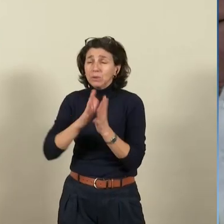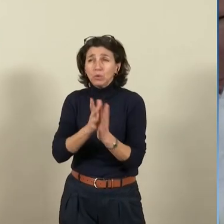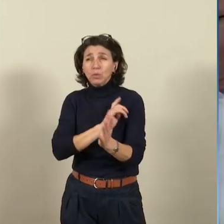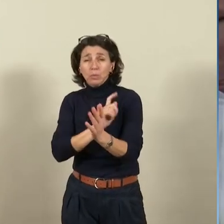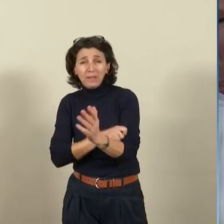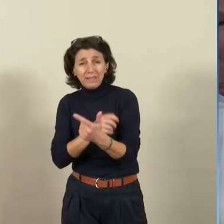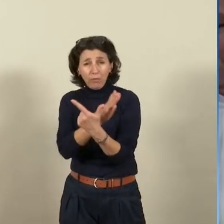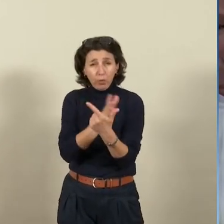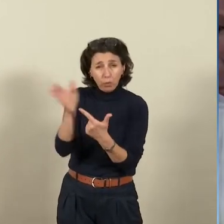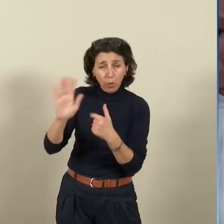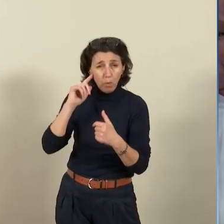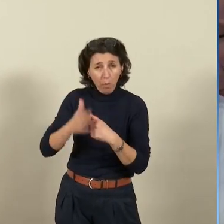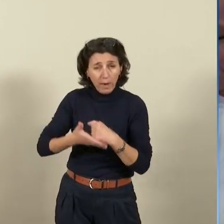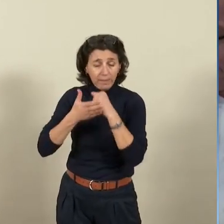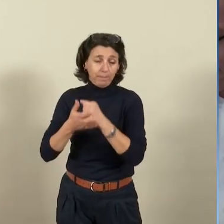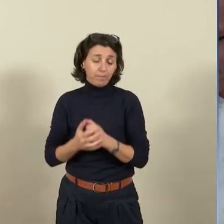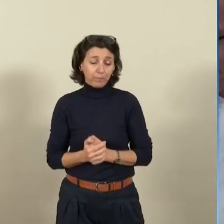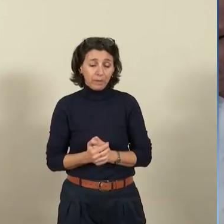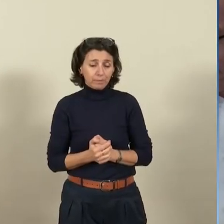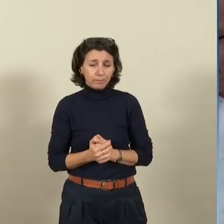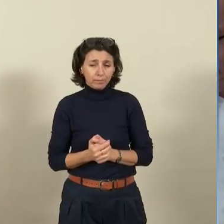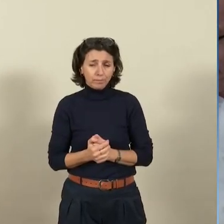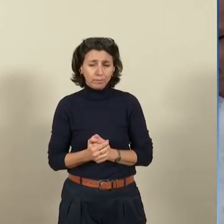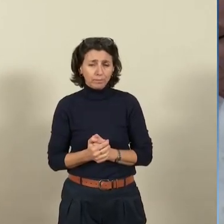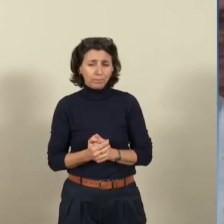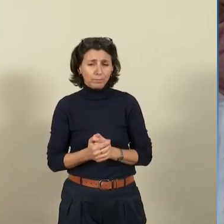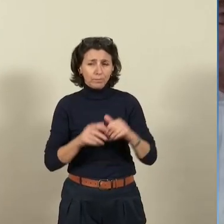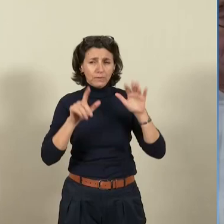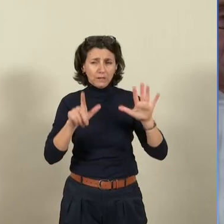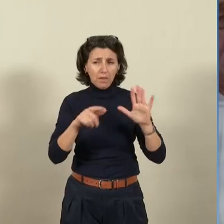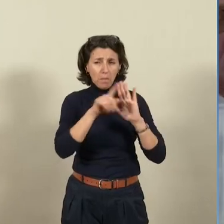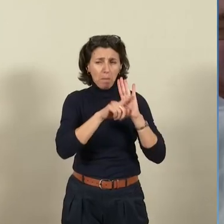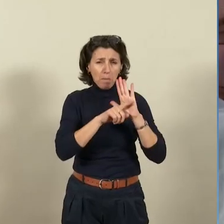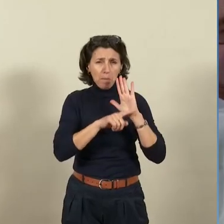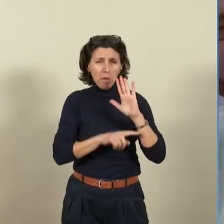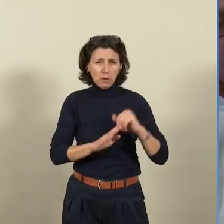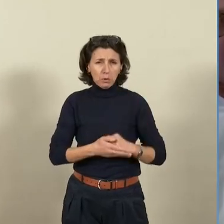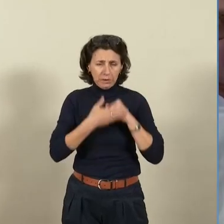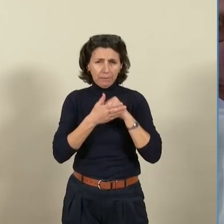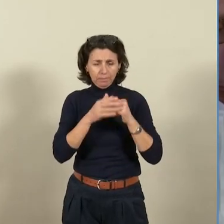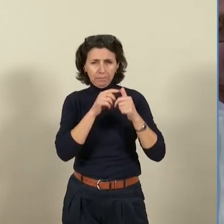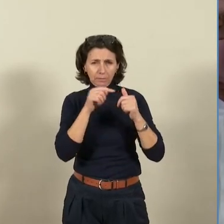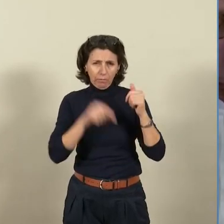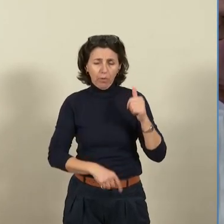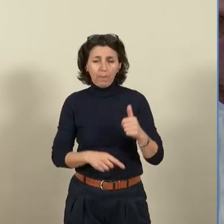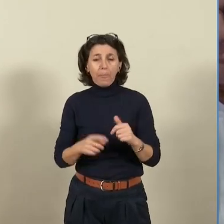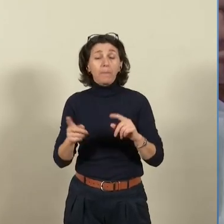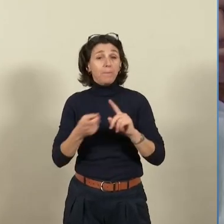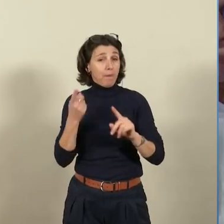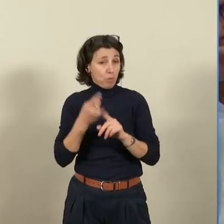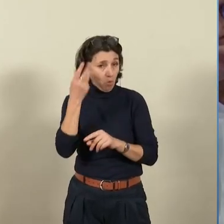SEP modalités de soutien différent il faut donc comprendre qu'il y a d'un côté la mise à disposition